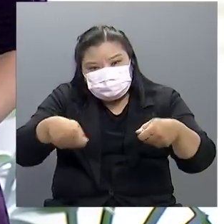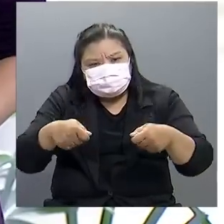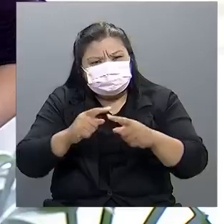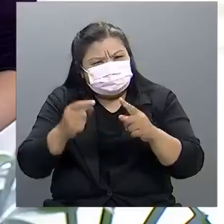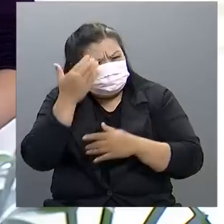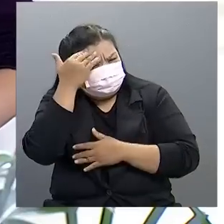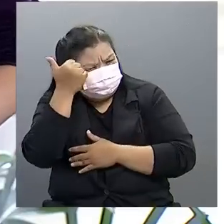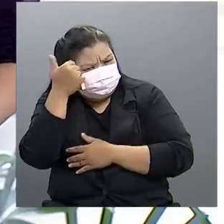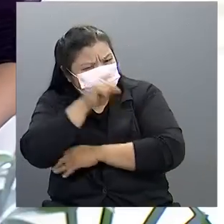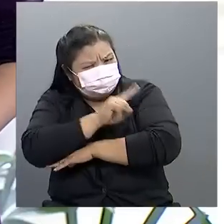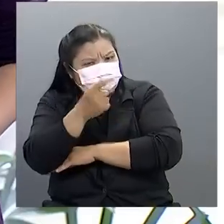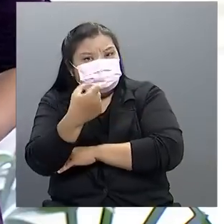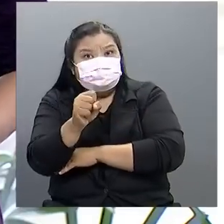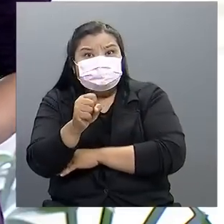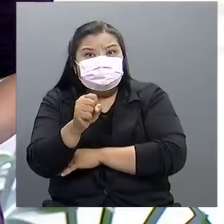วทำไมมหมดแล้ว